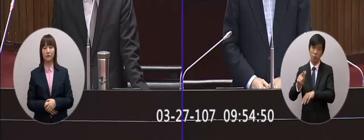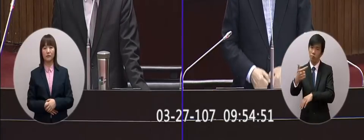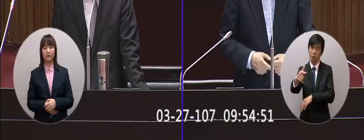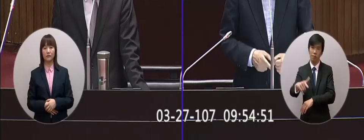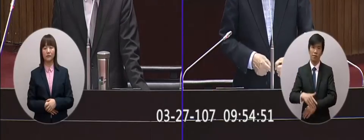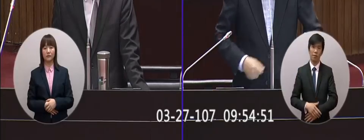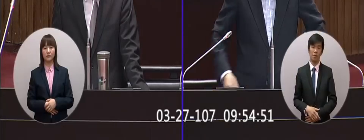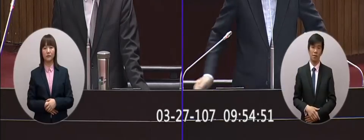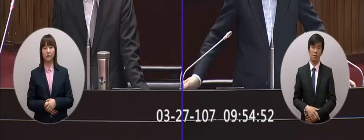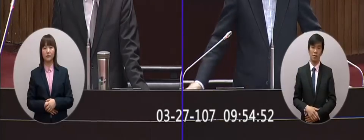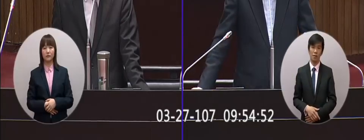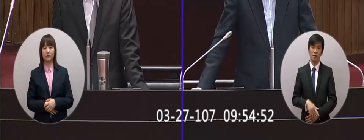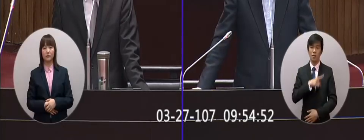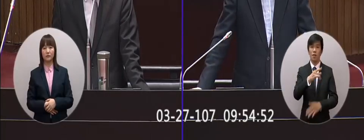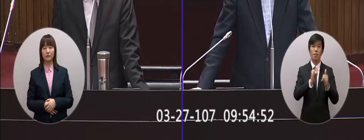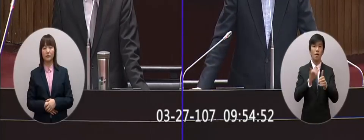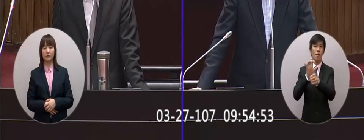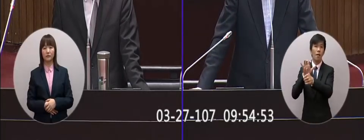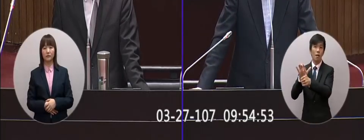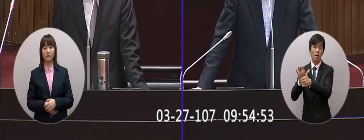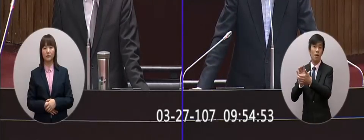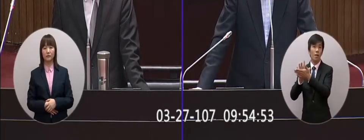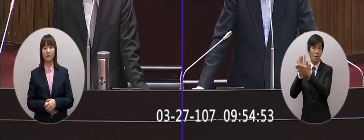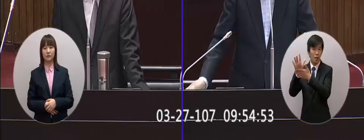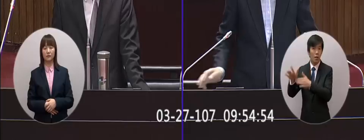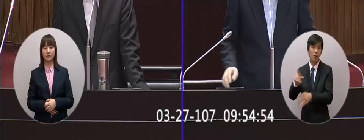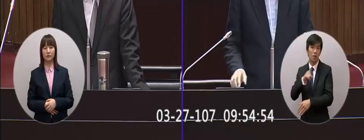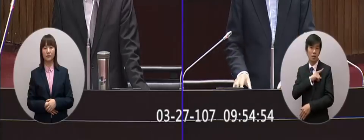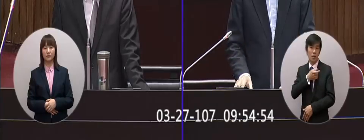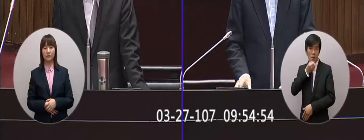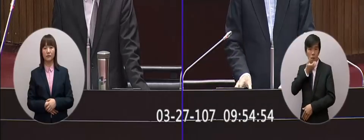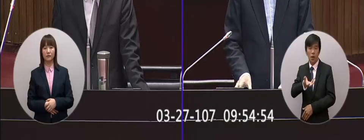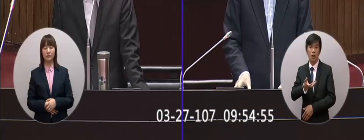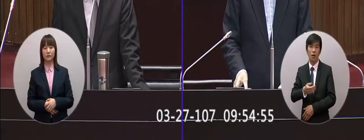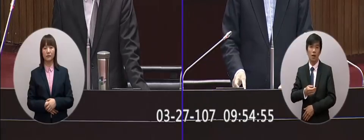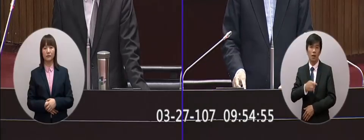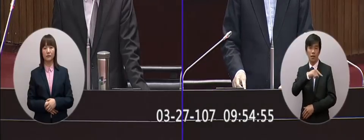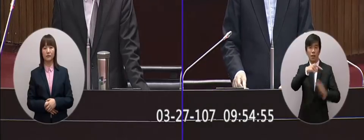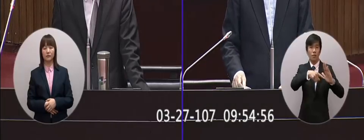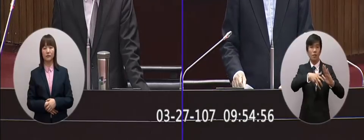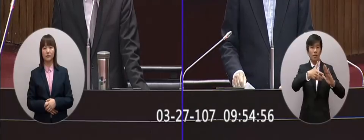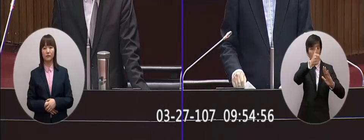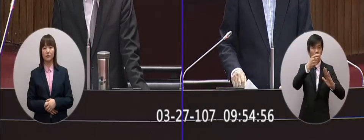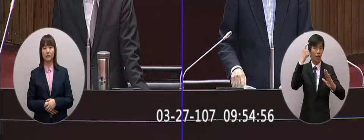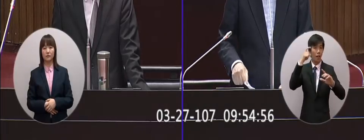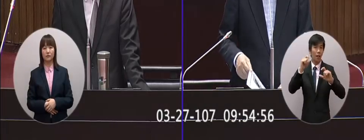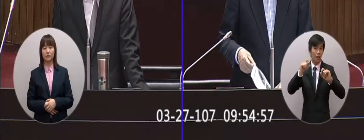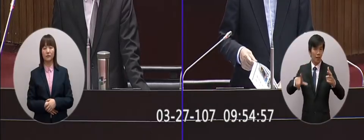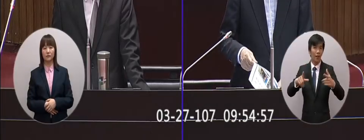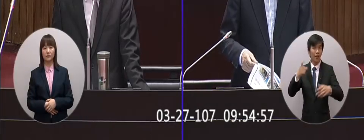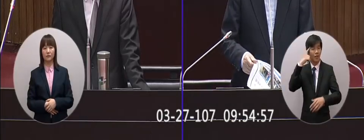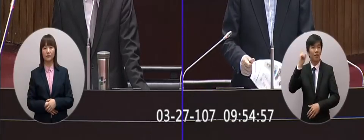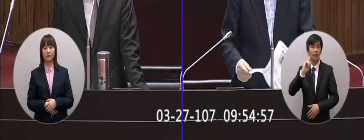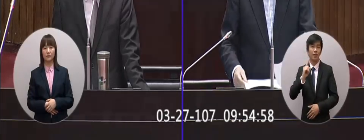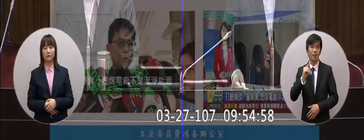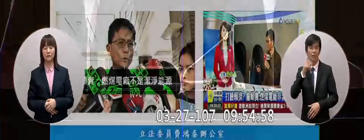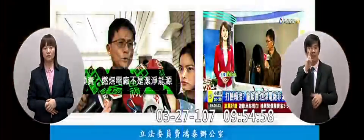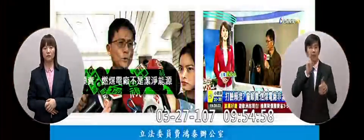了以后这个讲出这个跟你意见不一样的话，其实是打你的脸